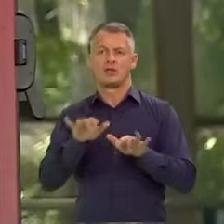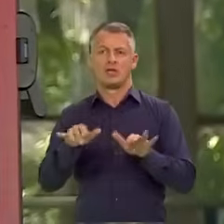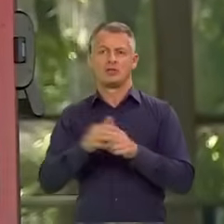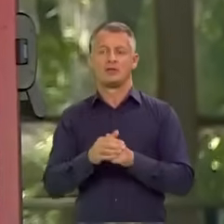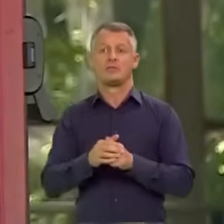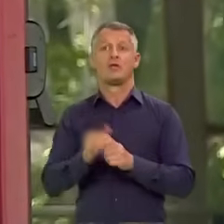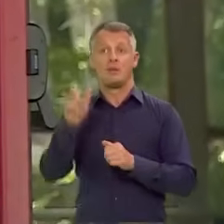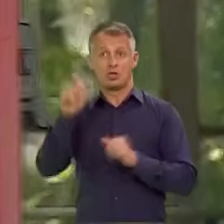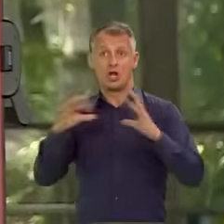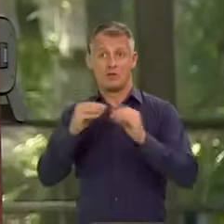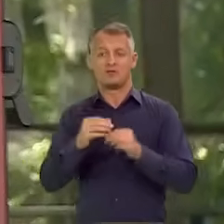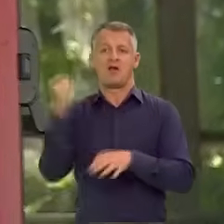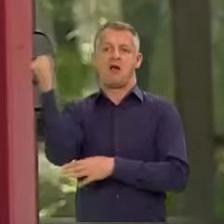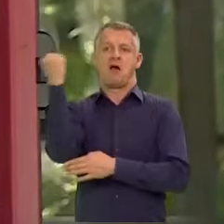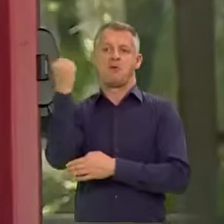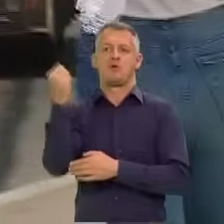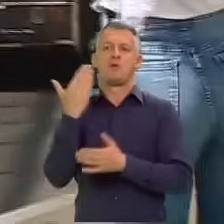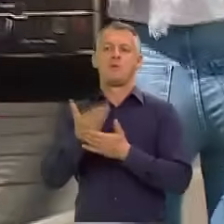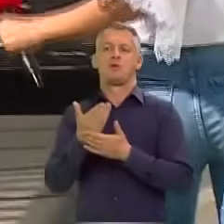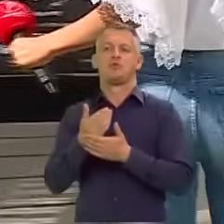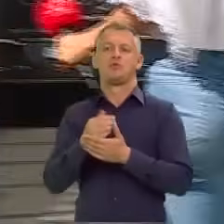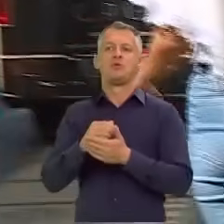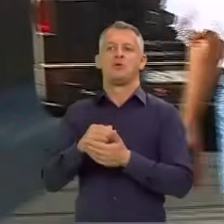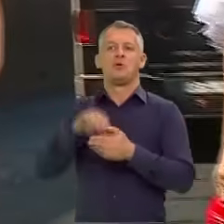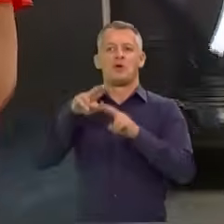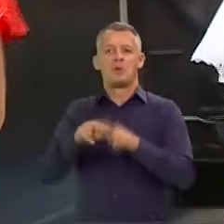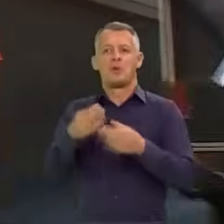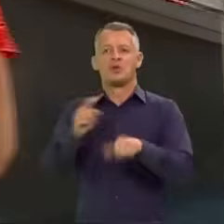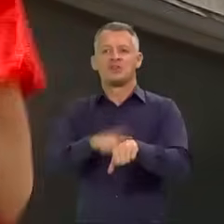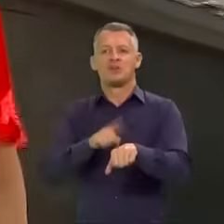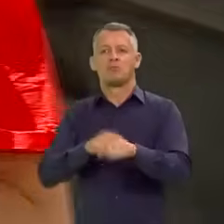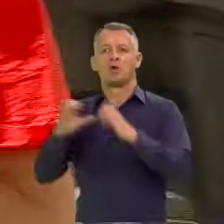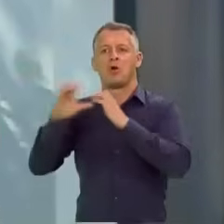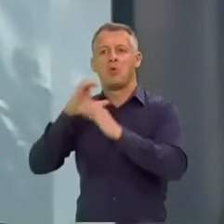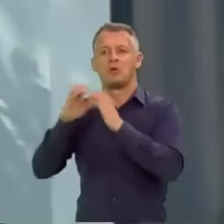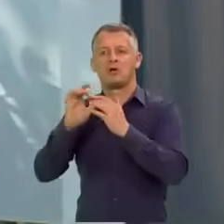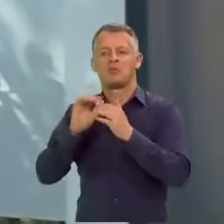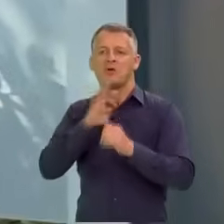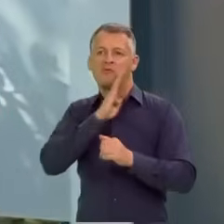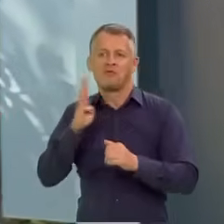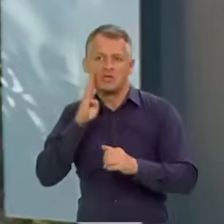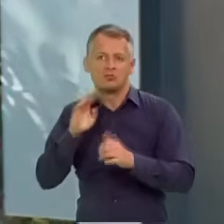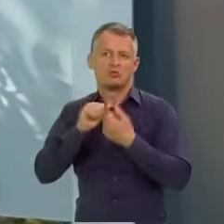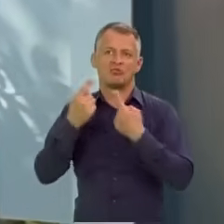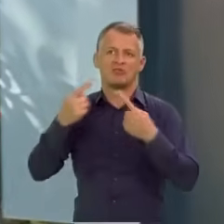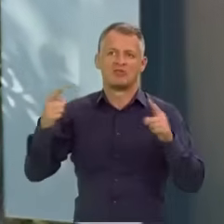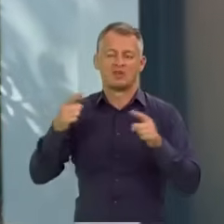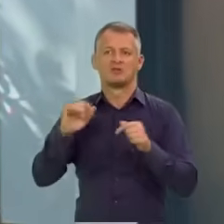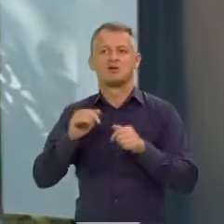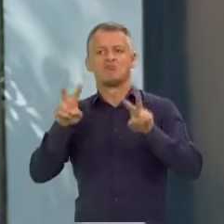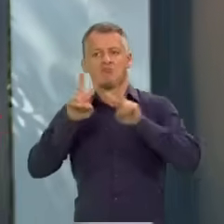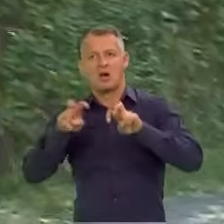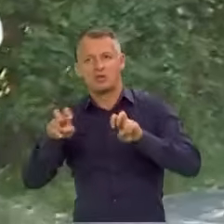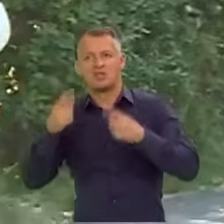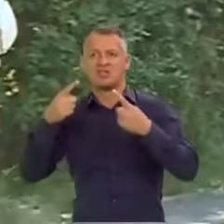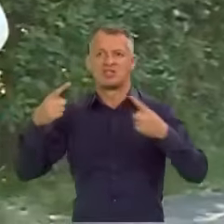românii sunt campioni la stat pe rețelele sociale. Foarte multe persoane petrec ore în șir pe telefon sau tabletă, navigând pe